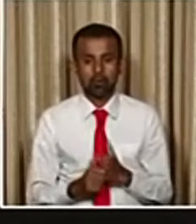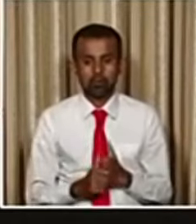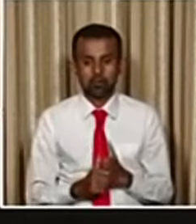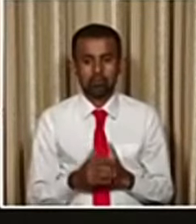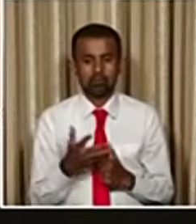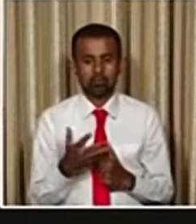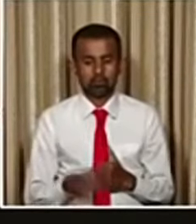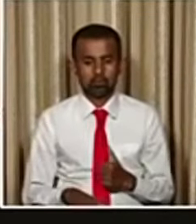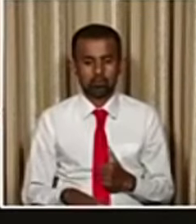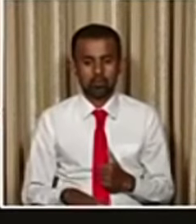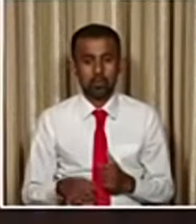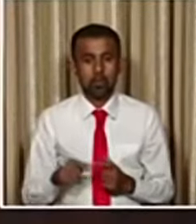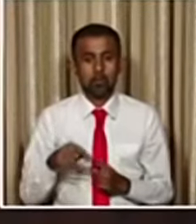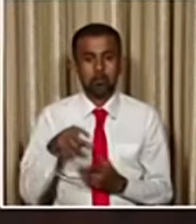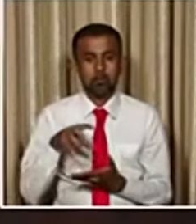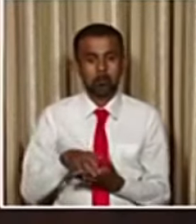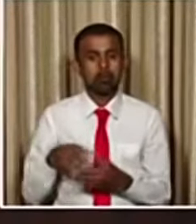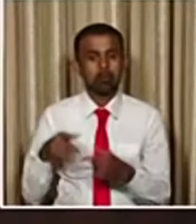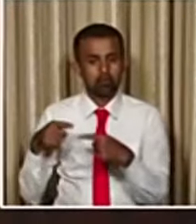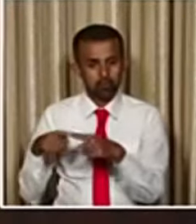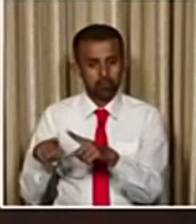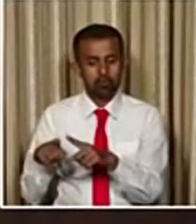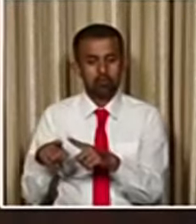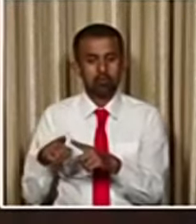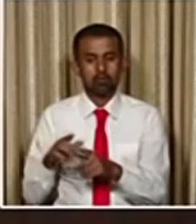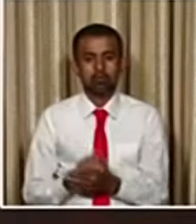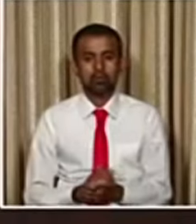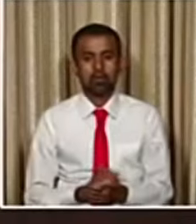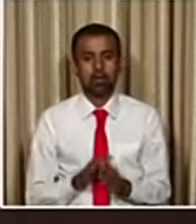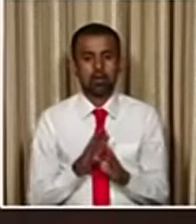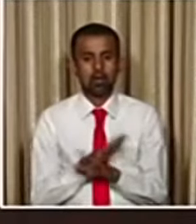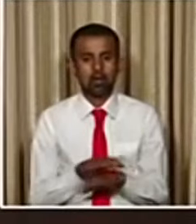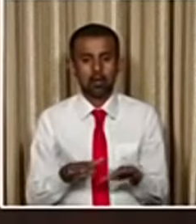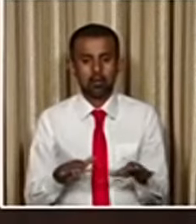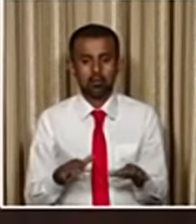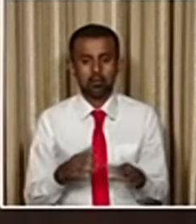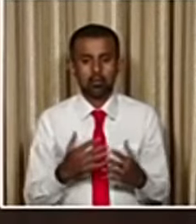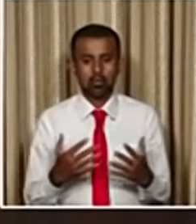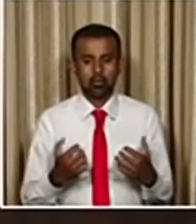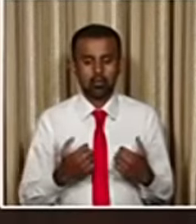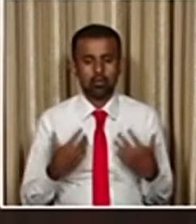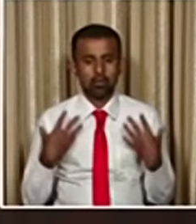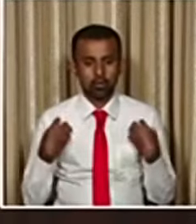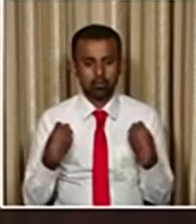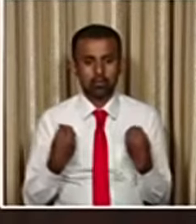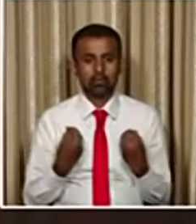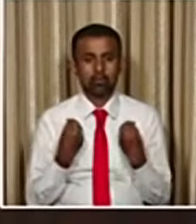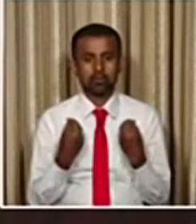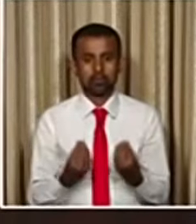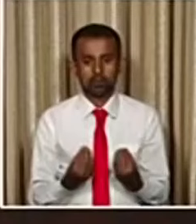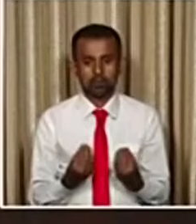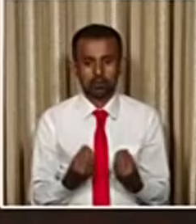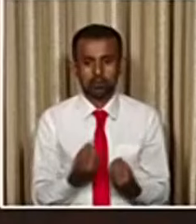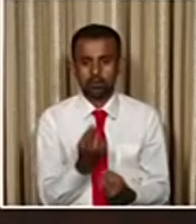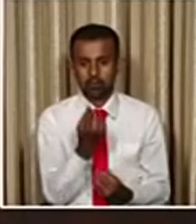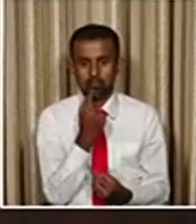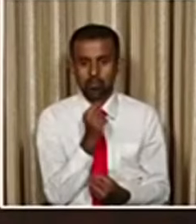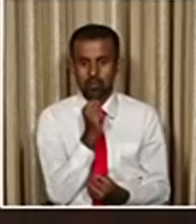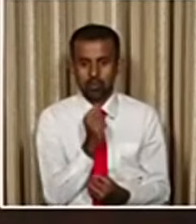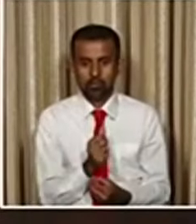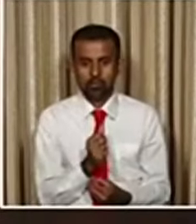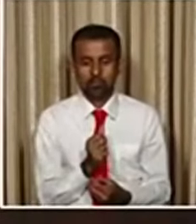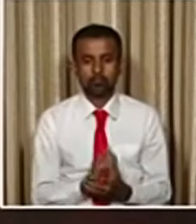කතානායකතුමනි, ඒ පළාත්වල තියෙන ළමයින්ට අවශ්‍ය කරන පහසුකම් ටික ලබා ගන්න. අත වශයෙන් මෙතුමා කියන කාරණේත්